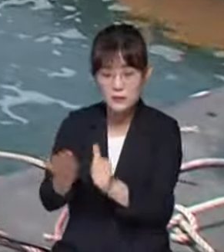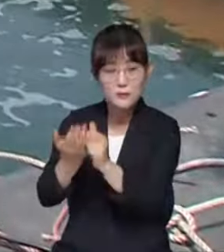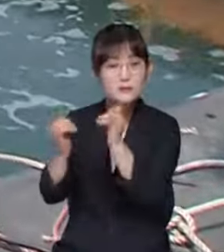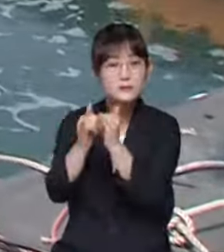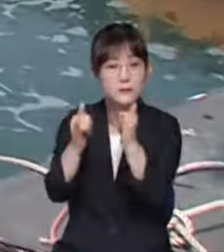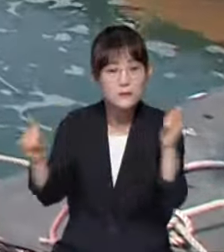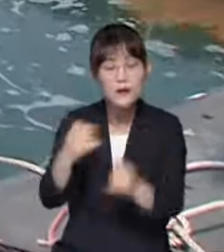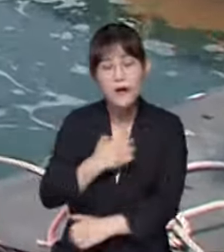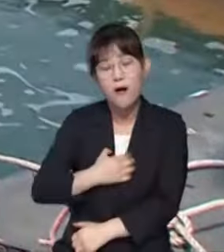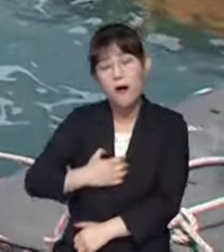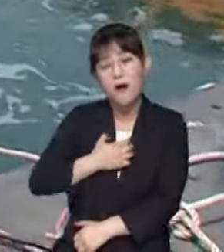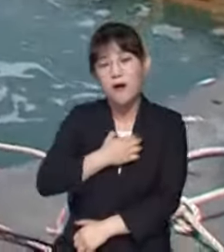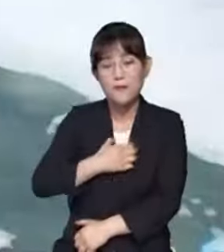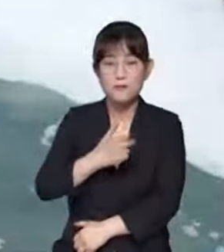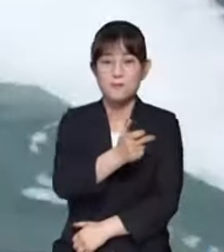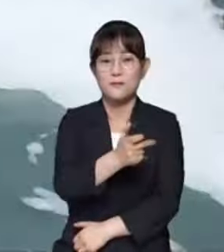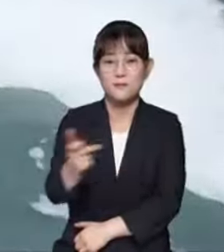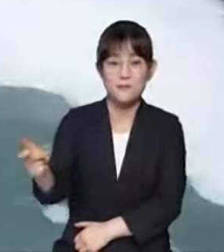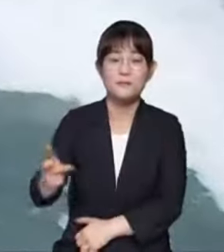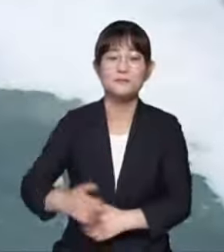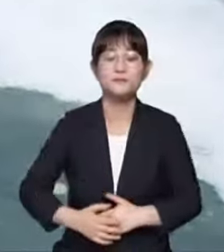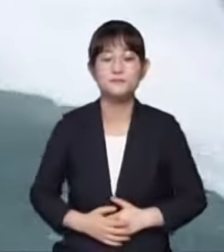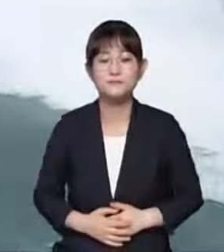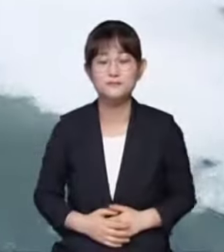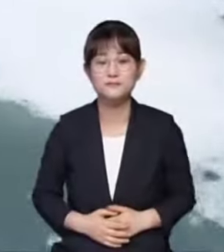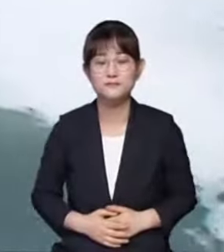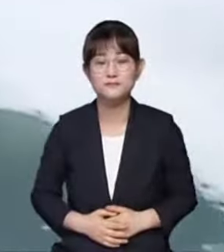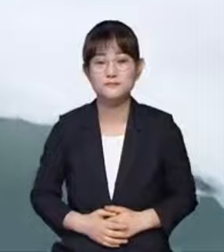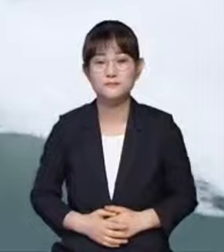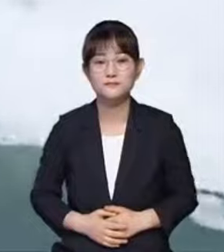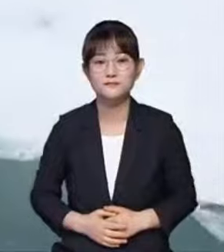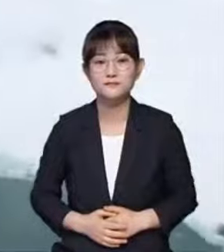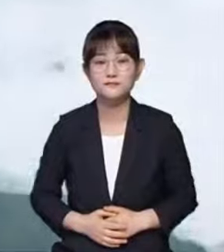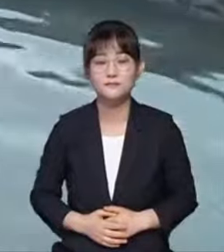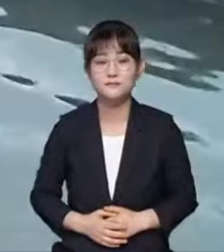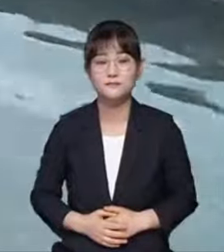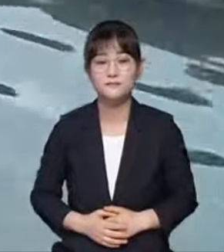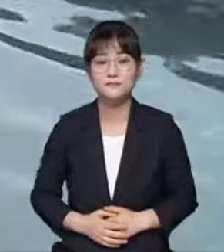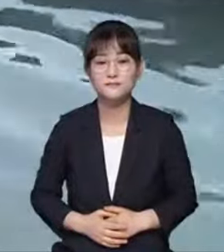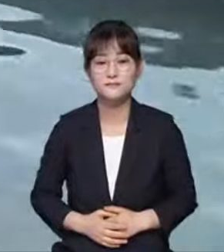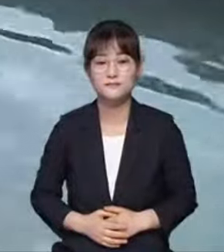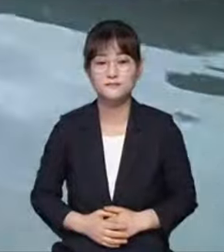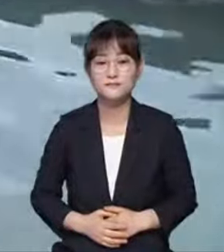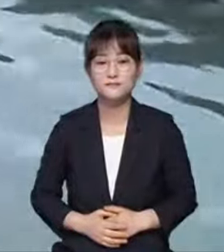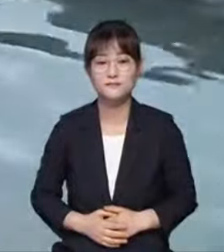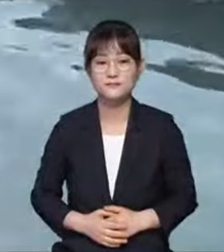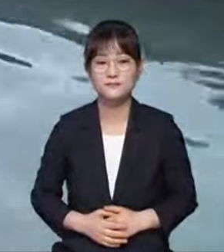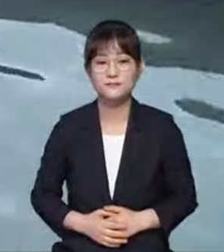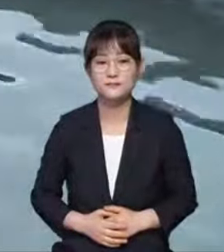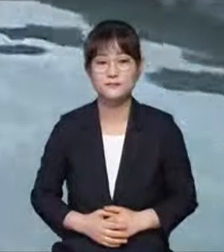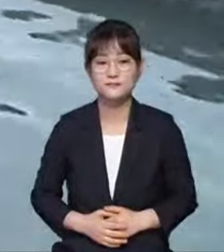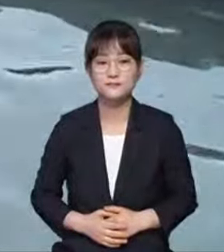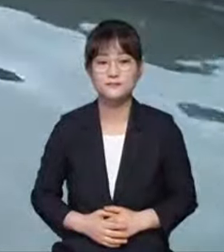바라보는 농민과 어민들의 속이 새까맣게 타들어가고 있습니다. KBC 강동일입니다.